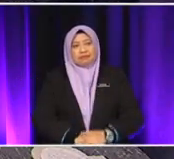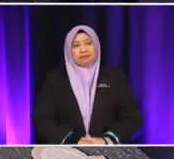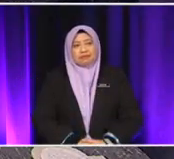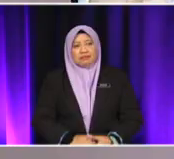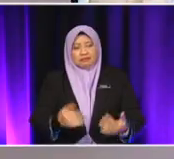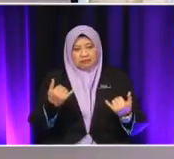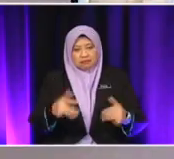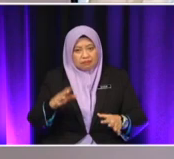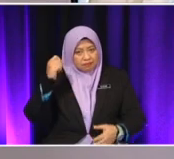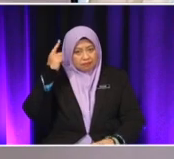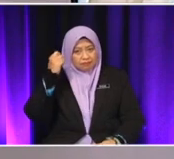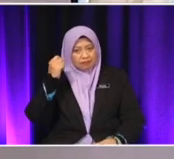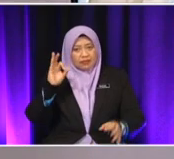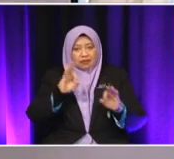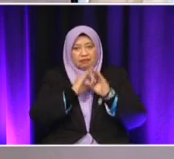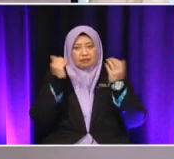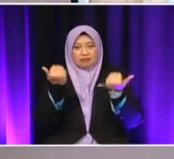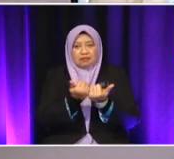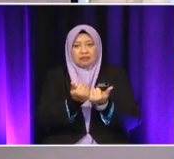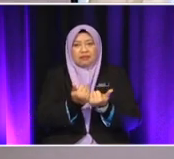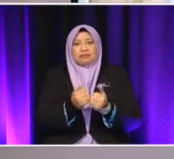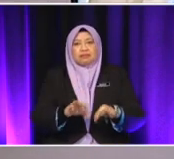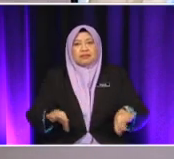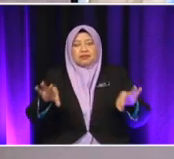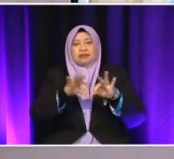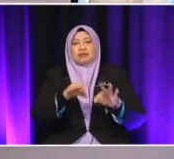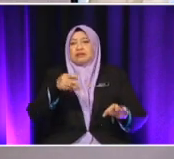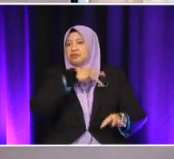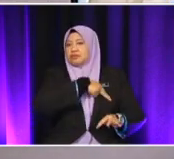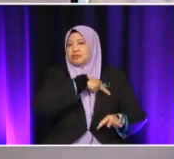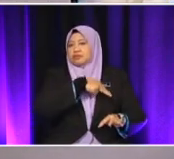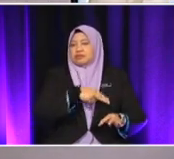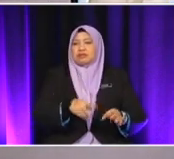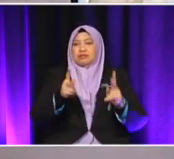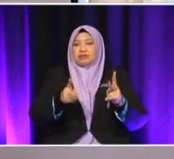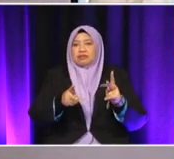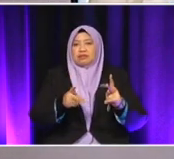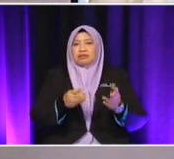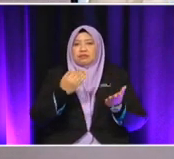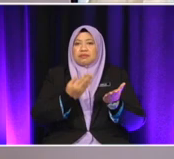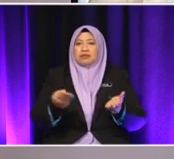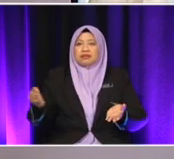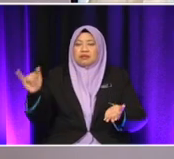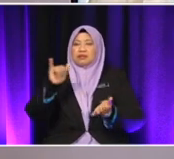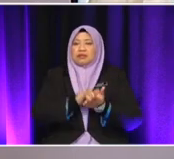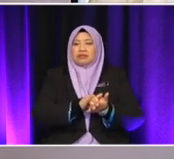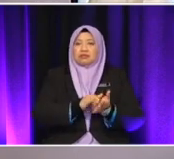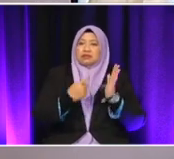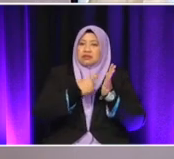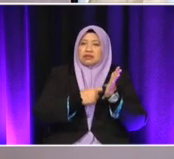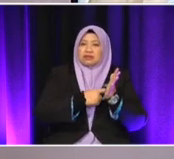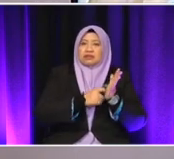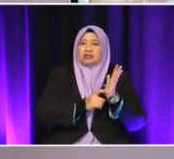dapat paham disini sebenarnya Firma sangat mementingkan kepada keuntungan Mito di mana Kalau harga barang itu tinggi penawarannya juga akan